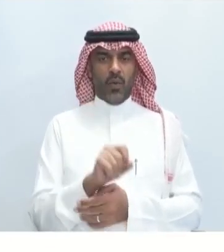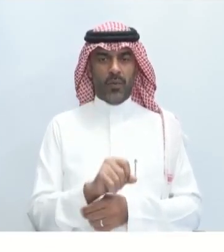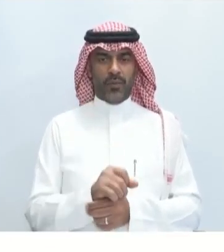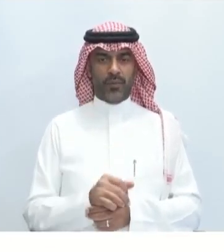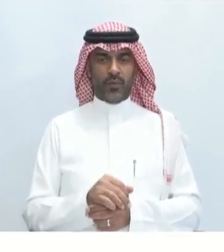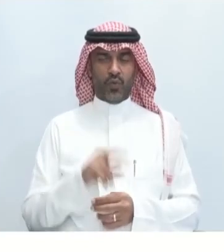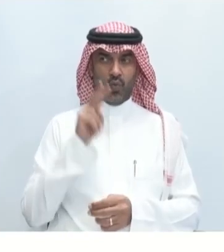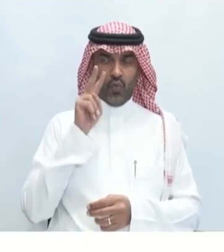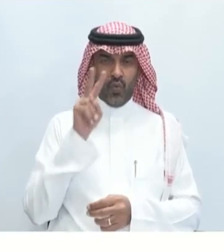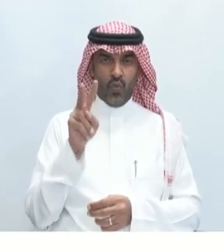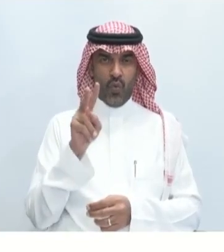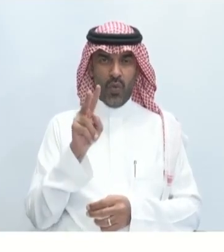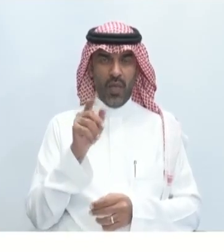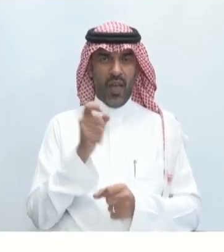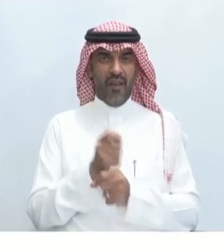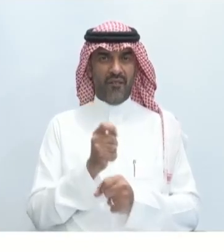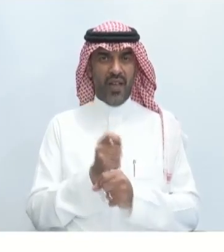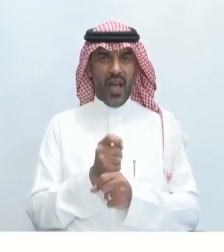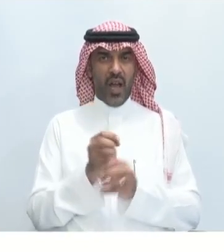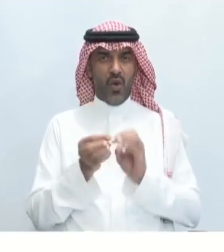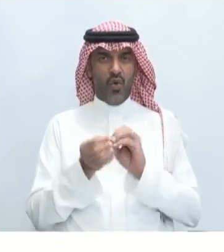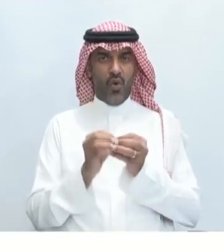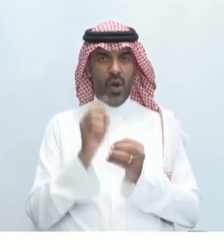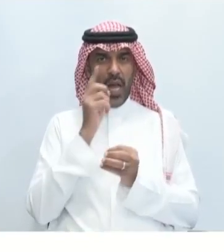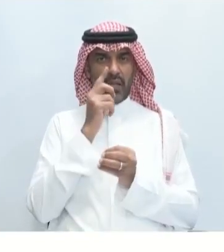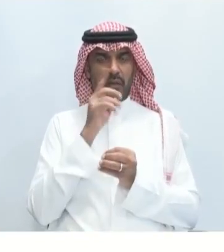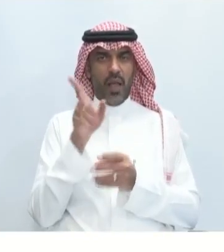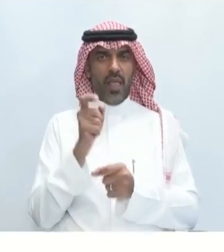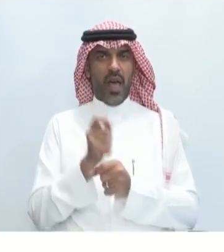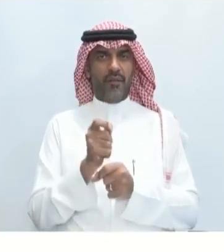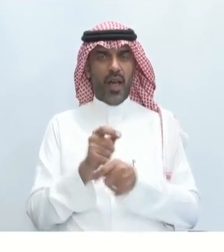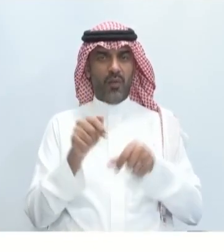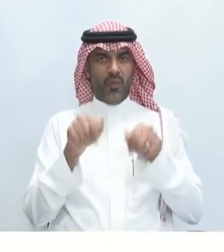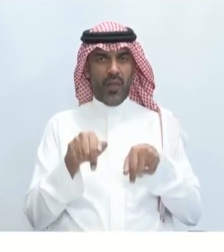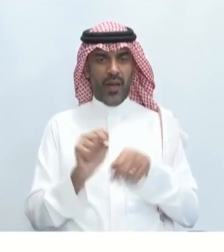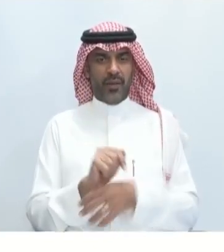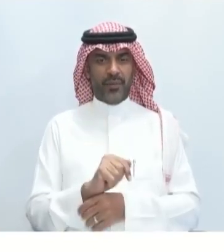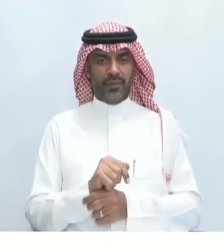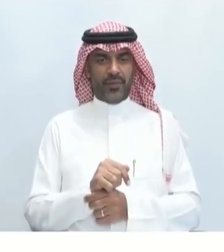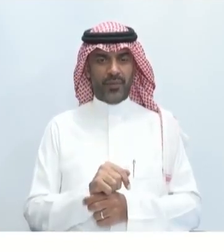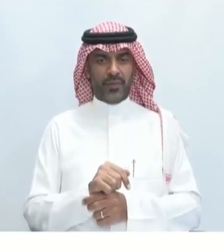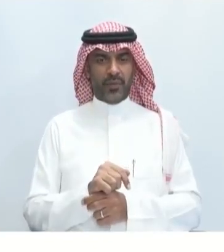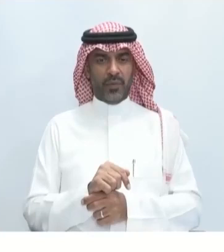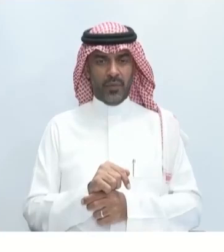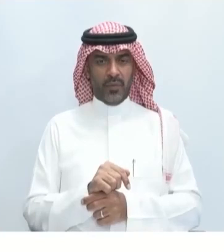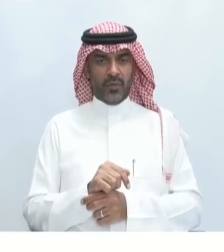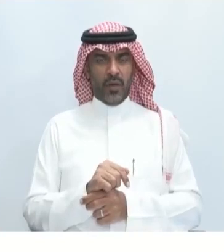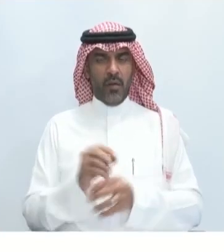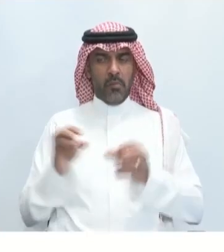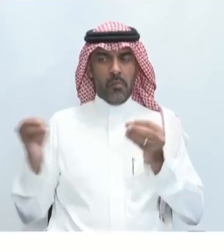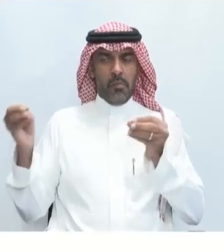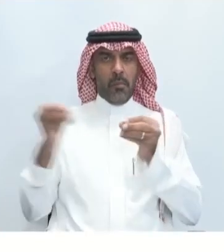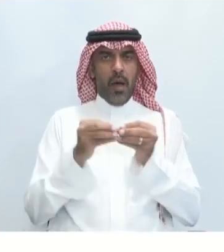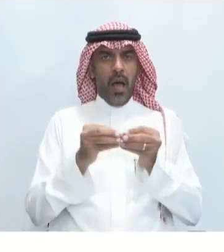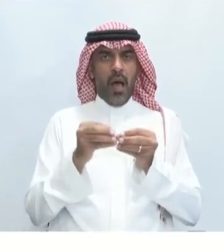نلاحظ الافعال المظلله بالاصفر فنجد انها افعال مضارعه دخلت عليها حروف